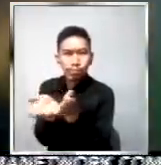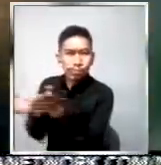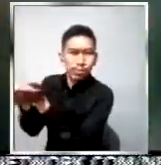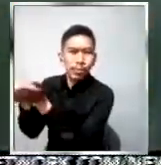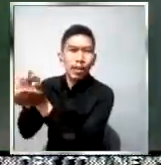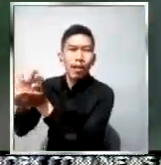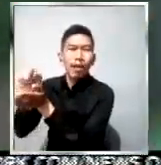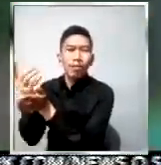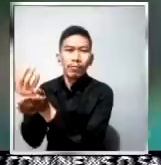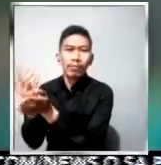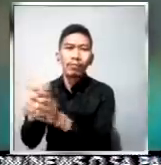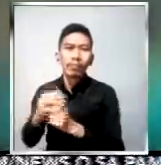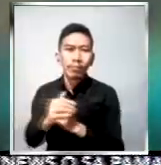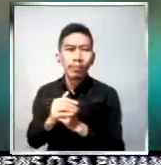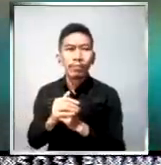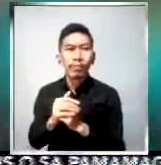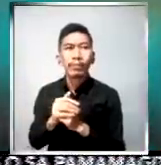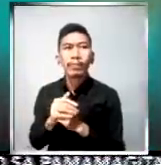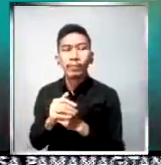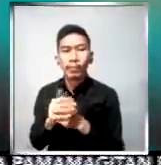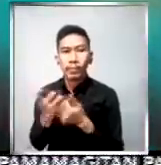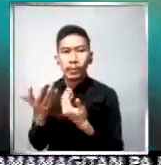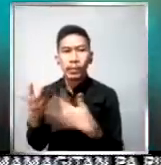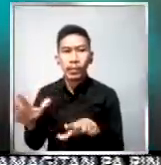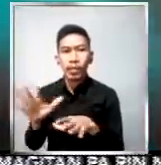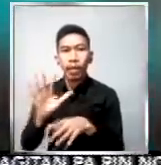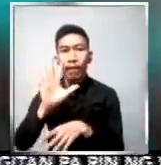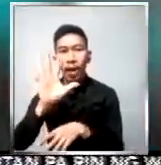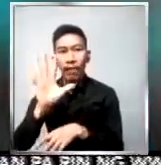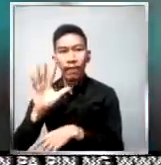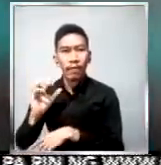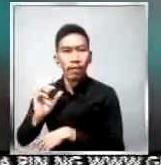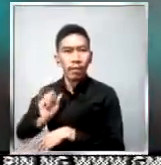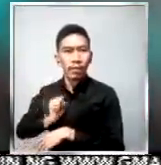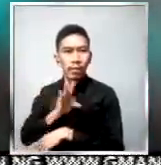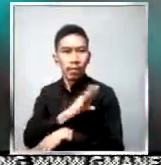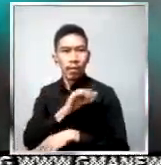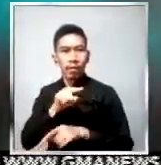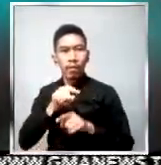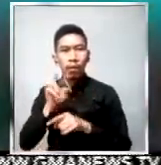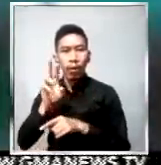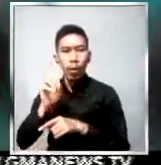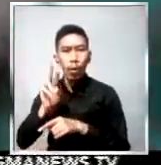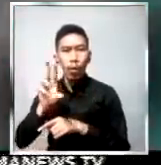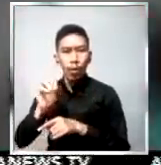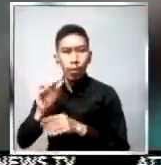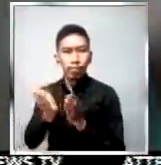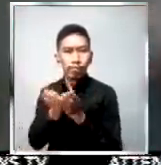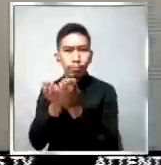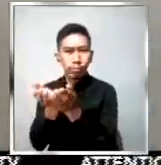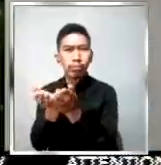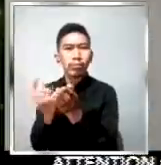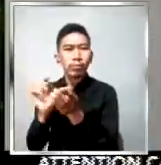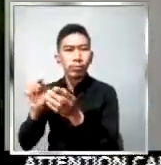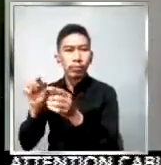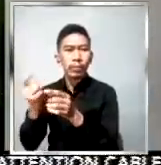nakalabas na ang 5 crew member ng MV Roro 12 at naghihintay na lang ng towing assistance.